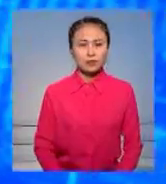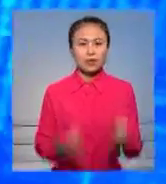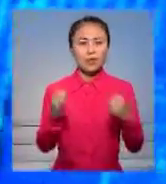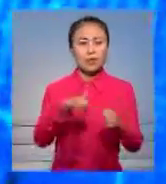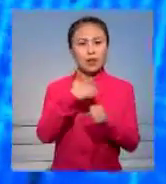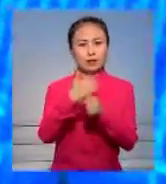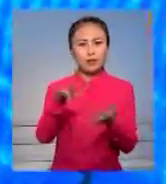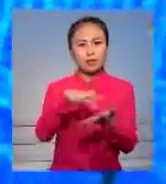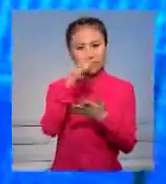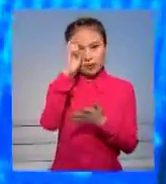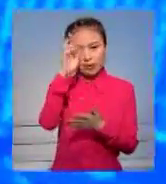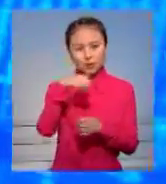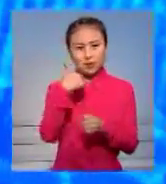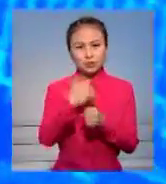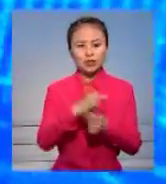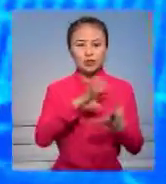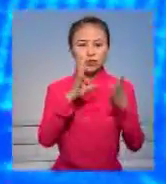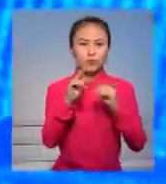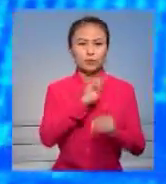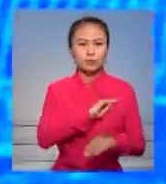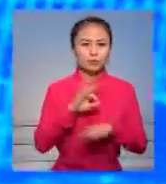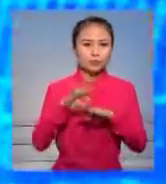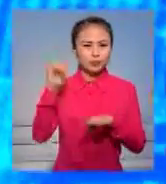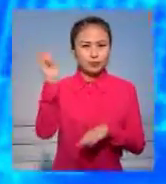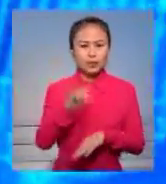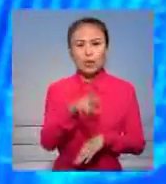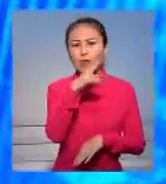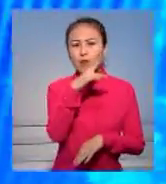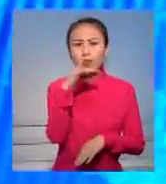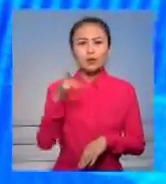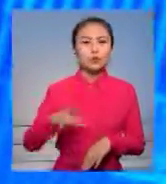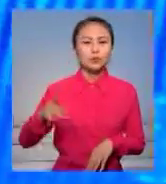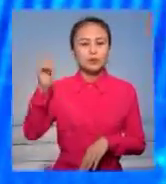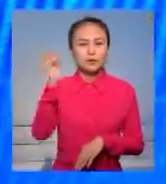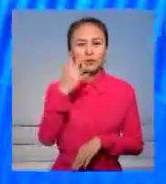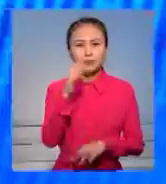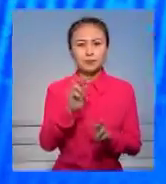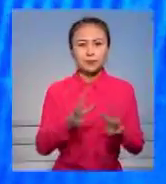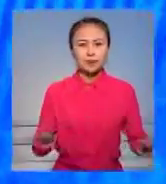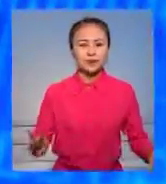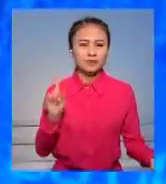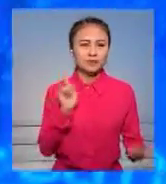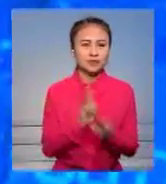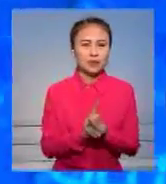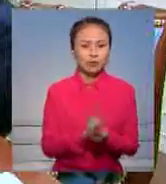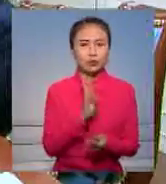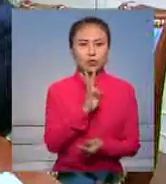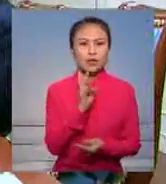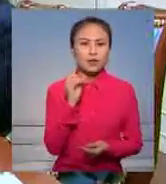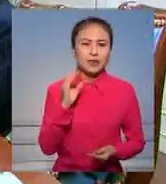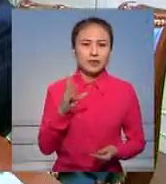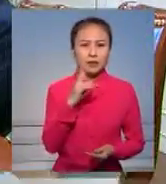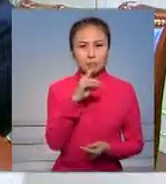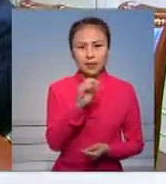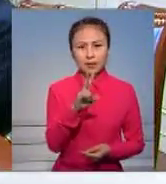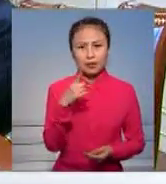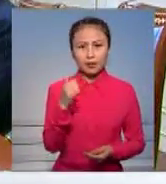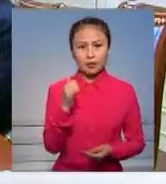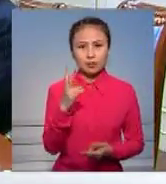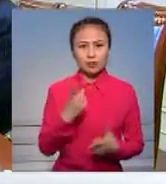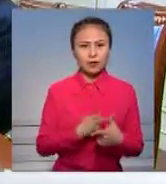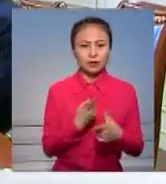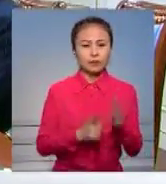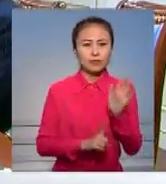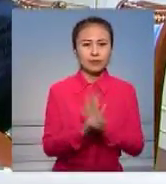Бүгін Ақордада мемлекет басшысы елімізге жұмыс сапармен келген Корея Республикасының сыртқы істер министрімен кездесті. Онда Нұрсұлтан Назарбаев пен Кан